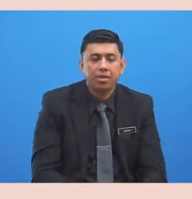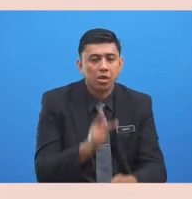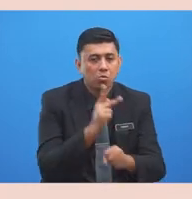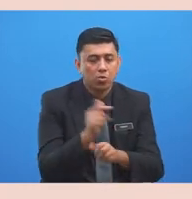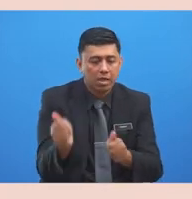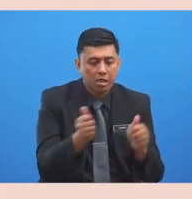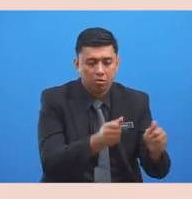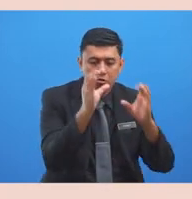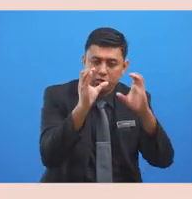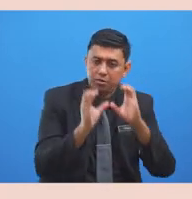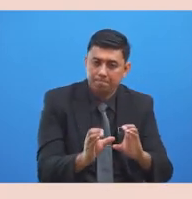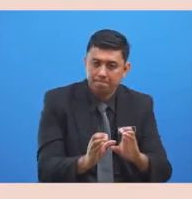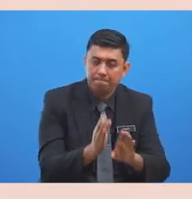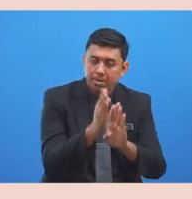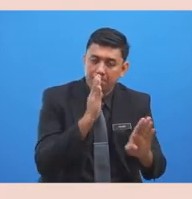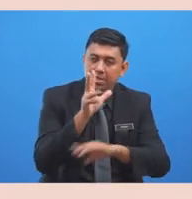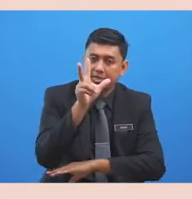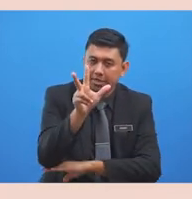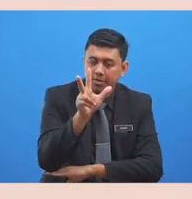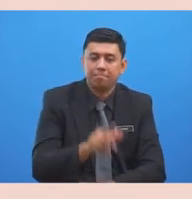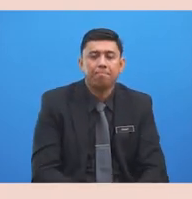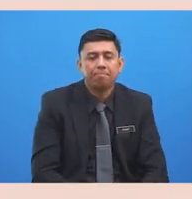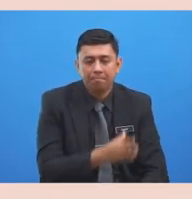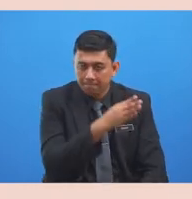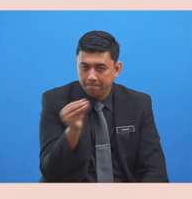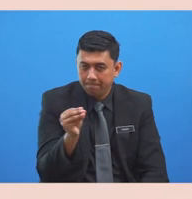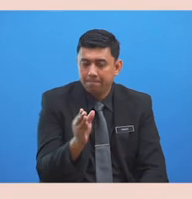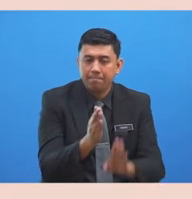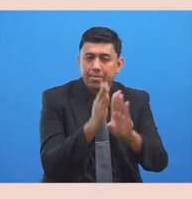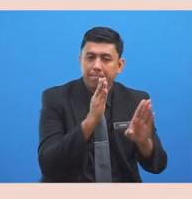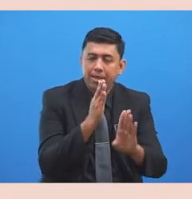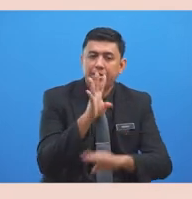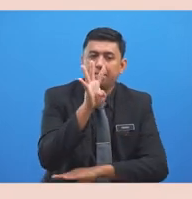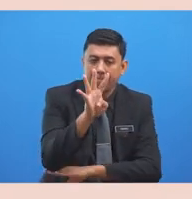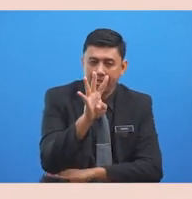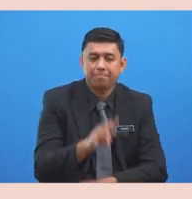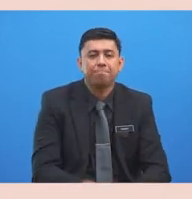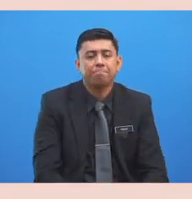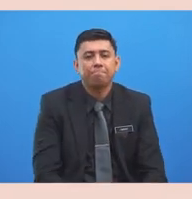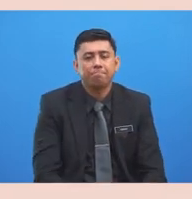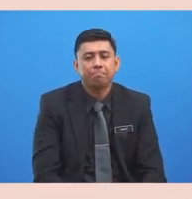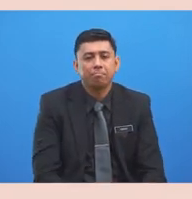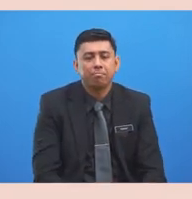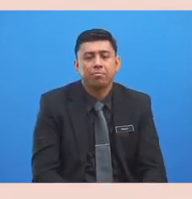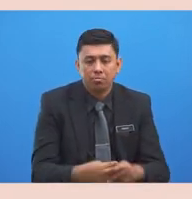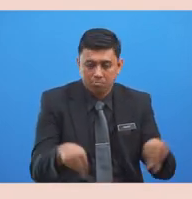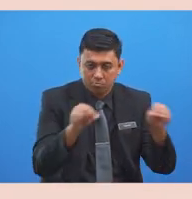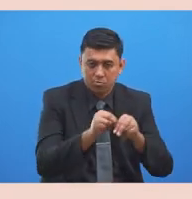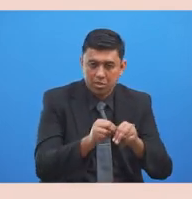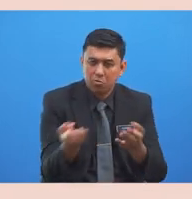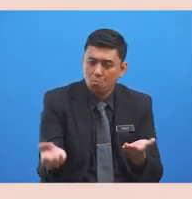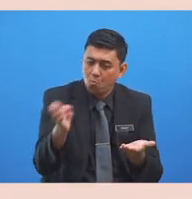kod atau cara pada baris ketiga dan baris keempat. Nilai